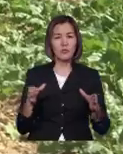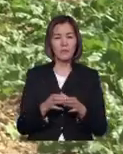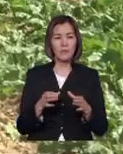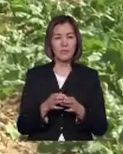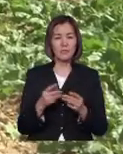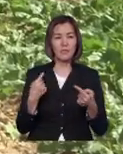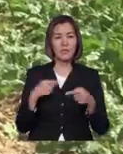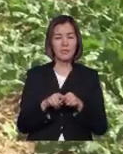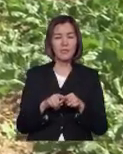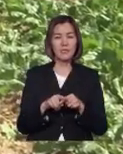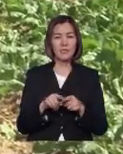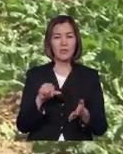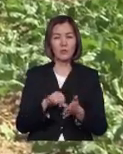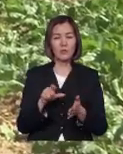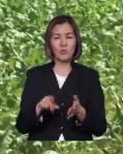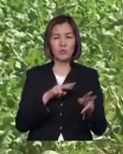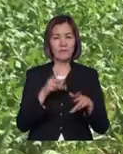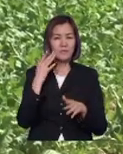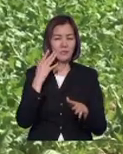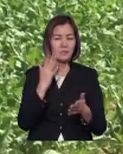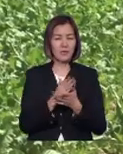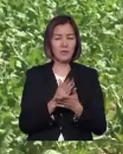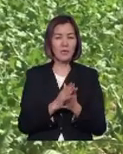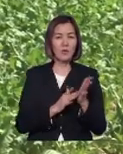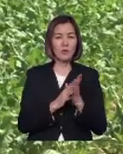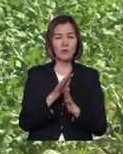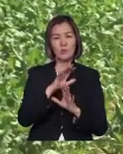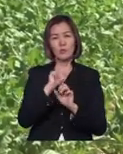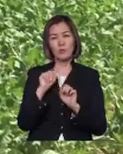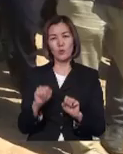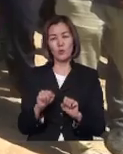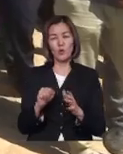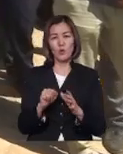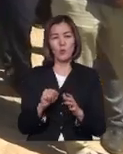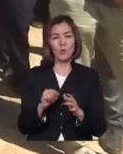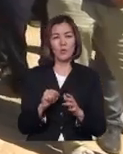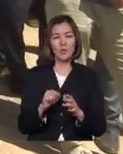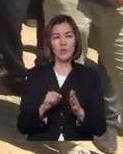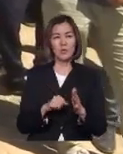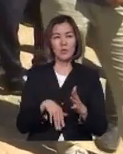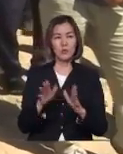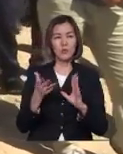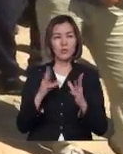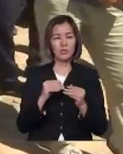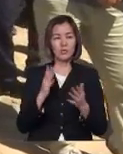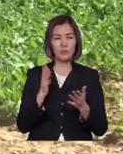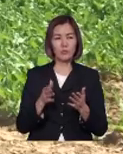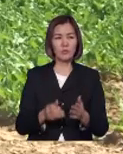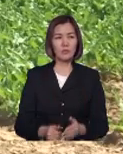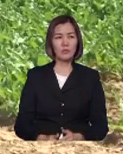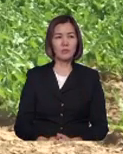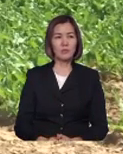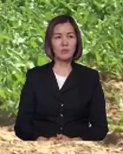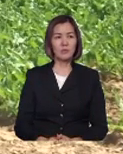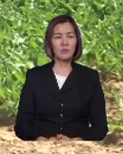компаниясының техникалық өкілдерінің бақылауында болады. Өсімдіктерді қорғаудың кешенді тәсілі ғана жақсы нәтиже береді дейді.